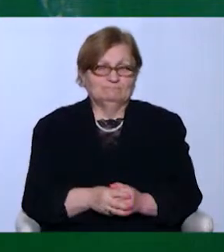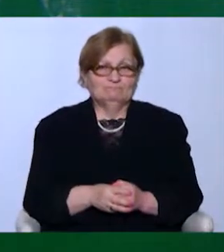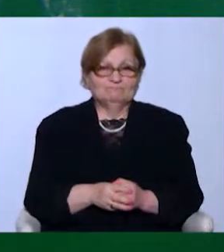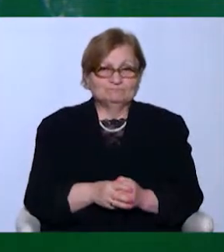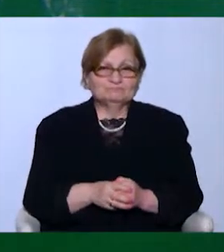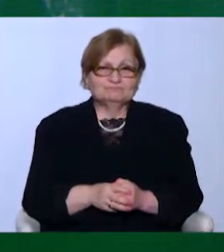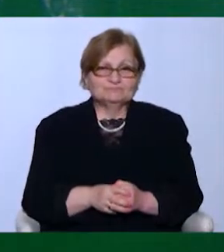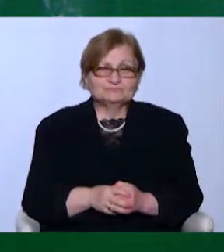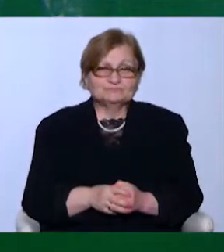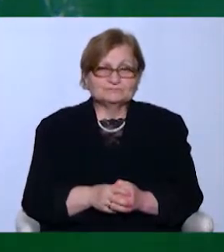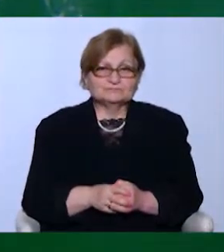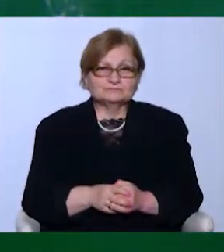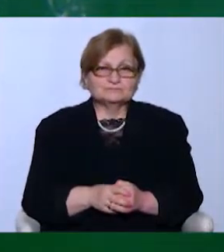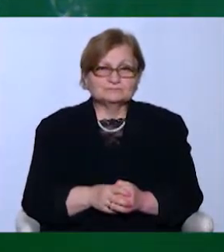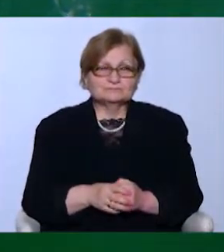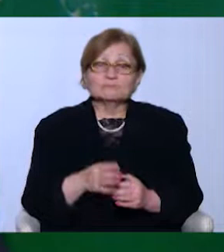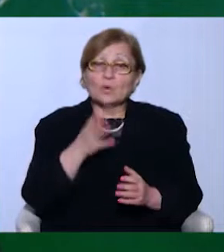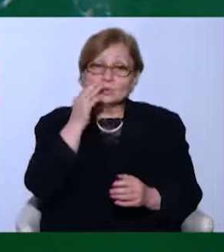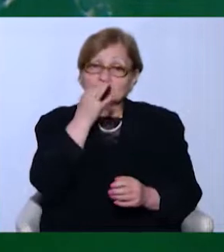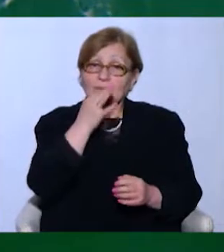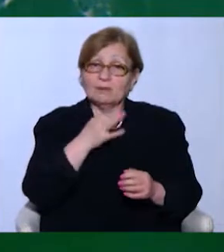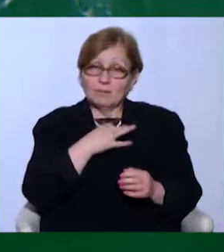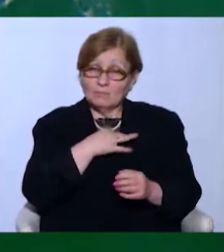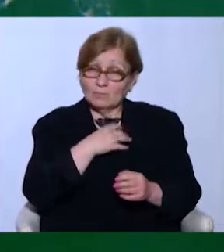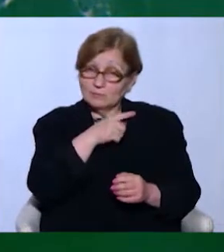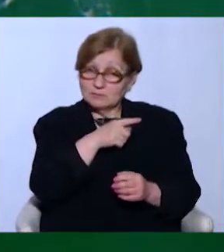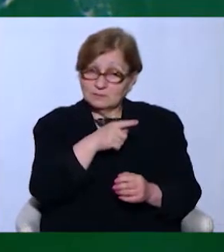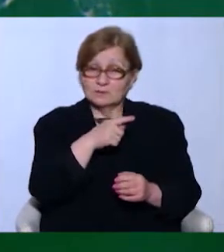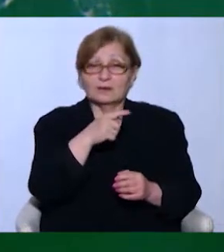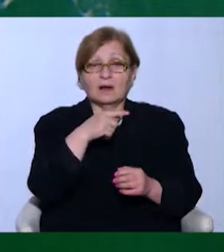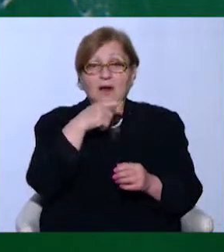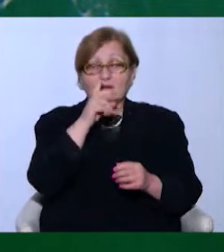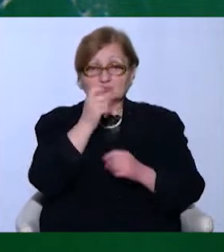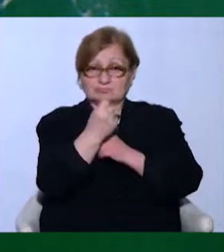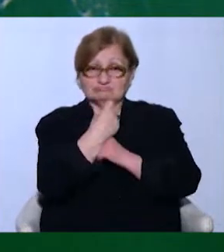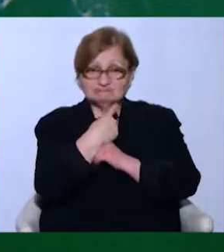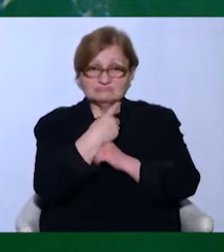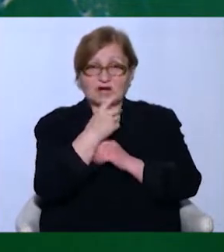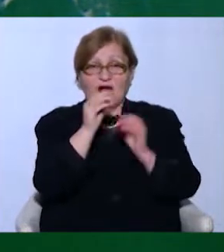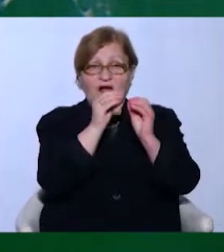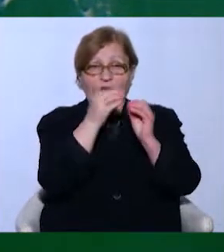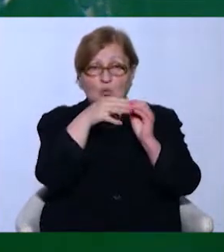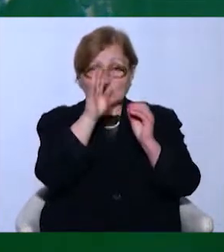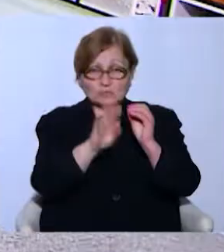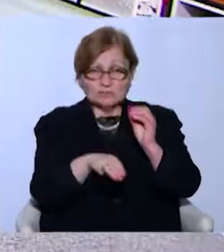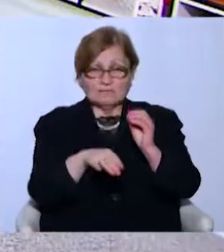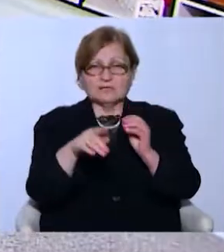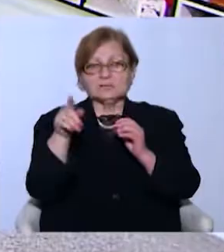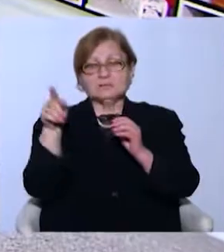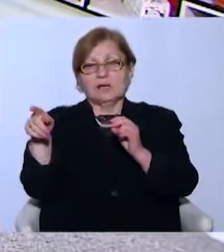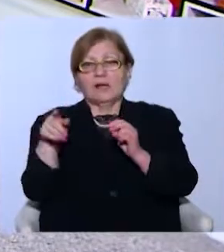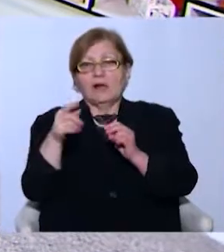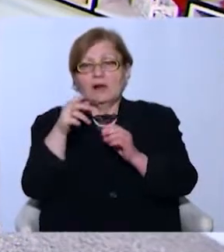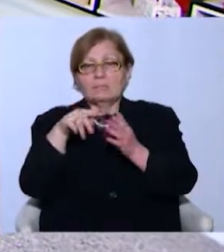30 ვარდი და მიხაკი და მეუბნებიან მეორეც და რომ უნდა იყოს ერთნაირი თაიგული და